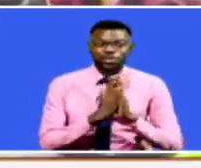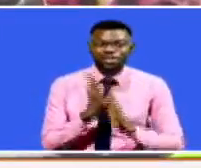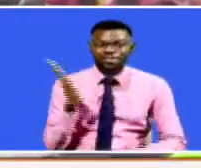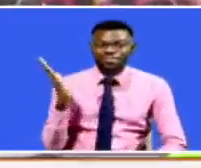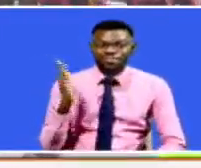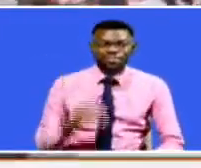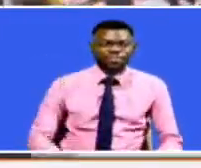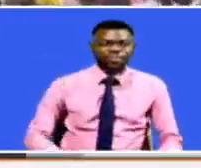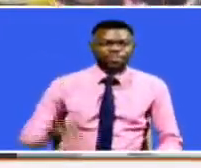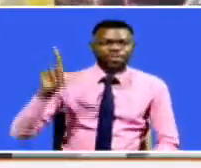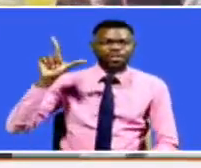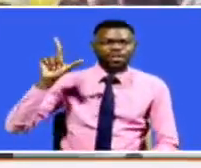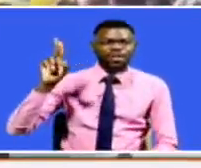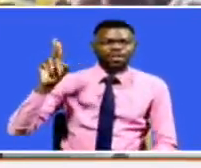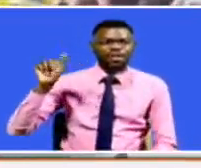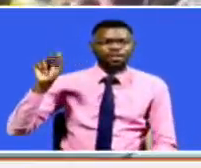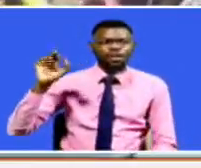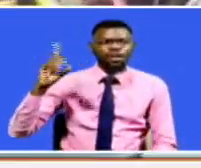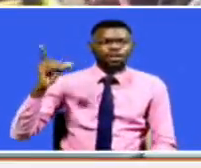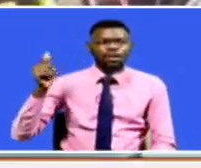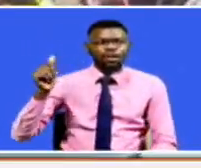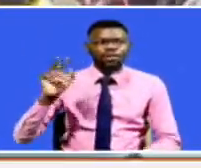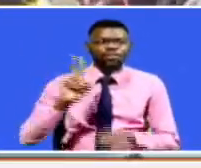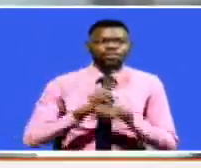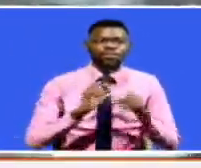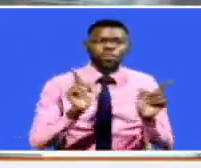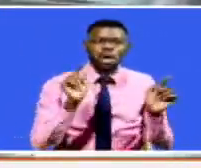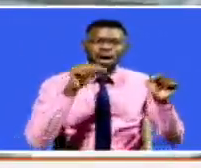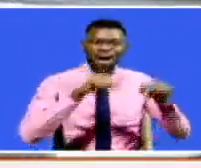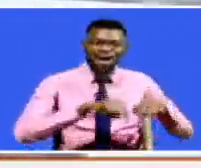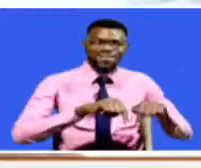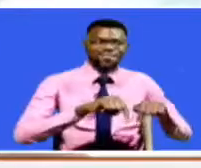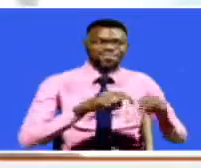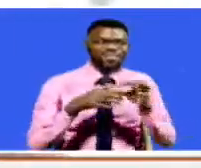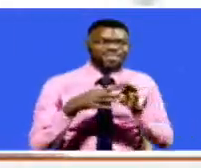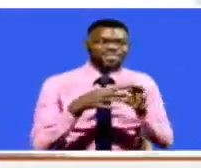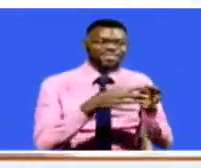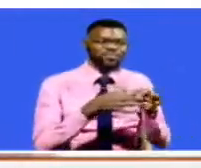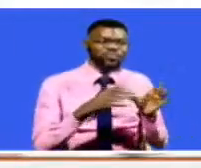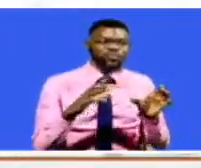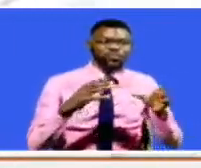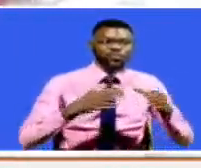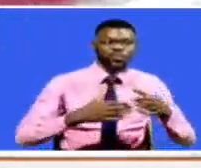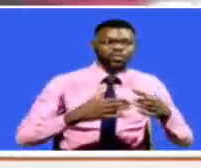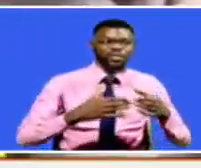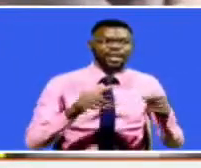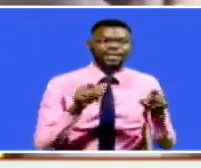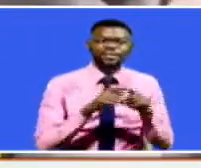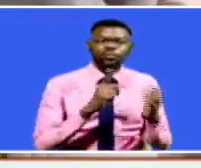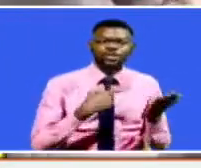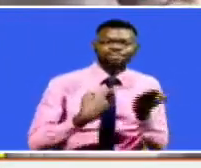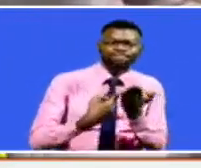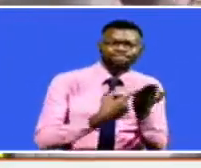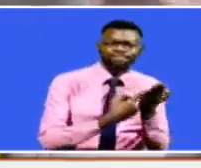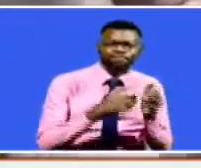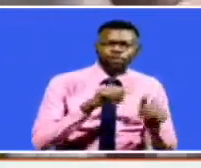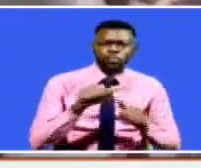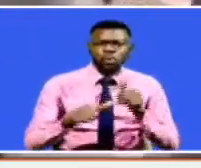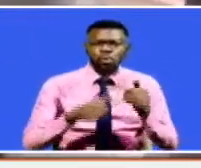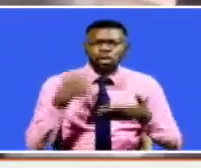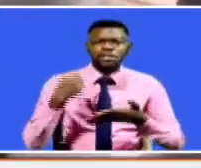Eneo la Luanda kaunti ya Vihiga lilikuwa mwenyeji wa muungano wa Azimio One Kenya ambapo swala la kupanda kwa gharama ya